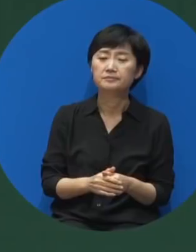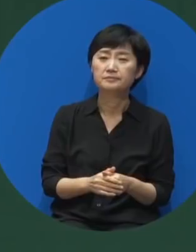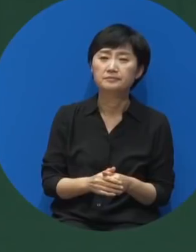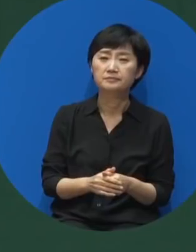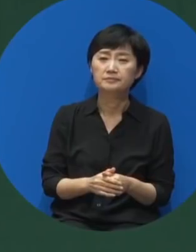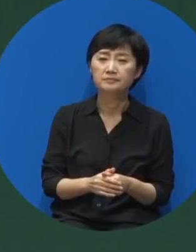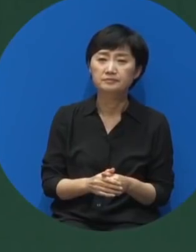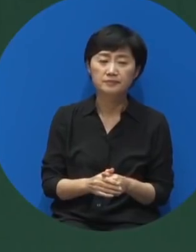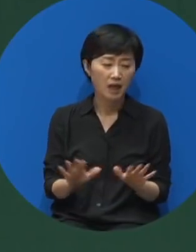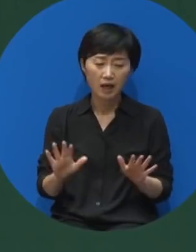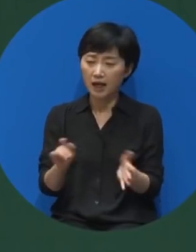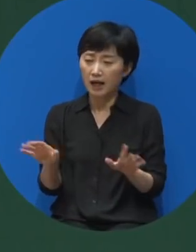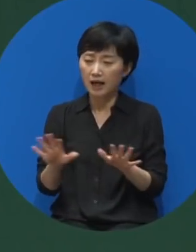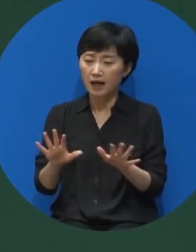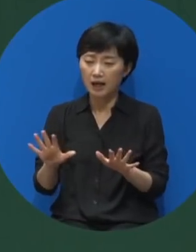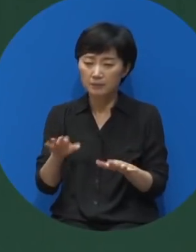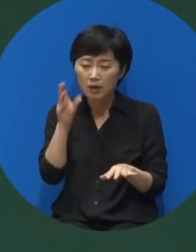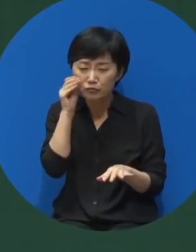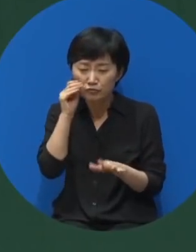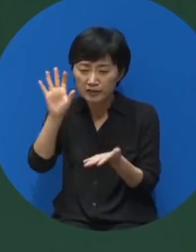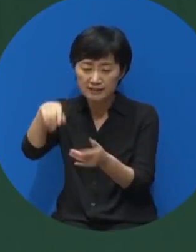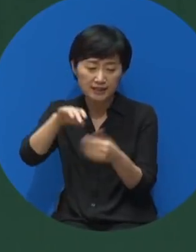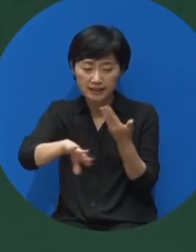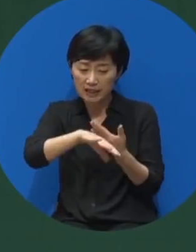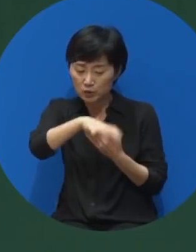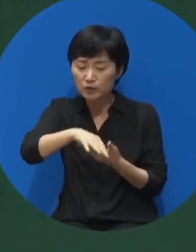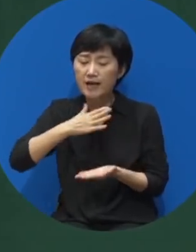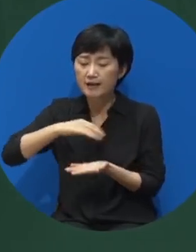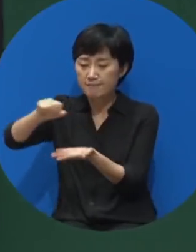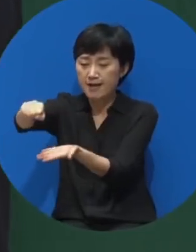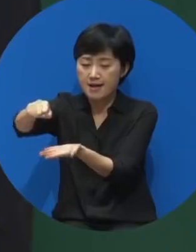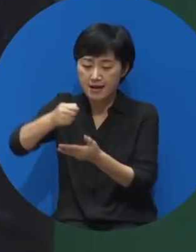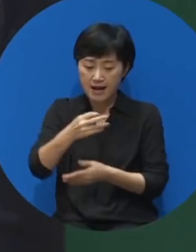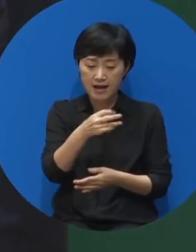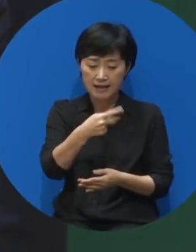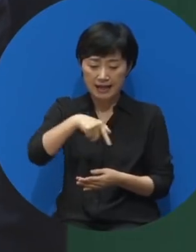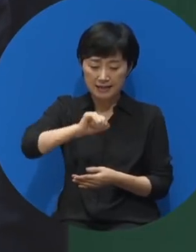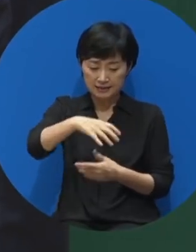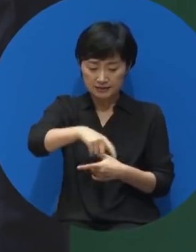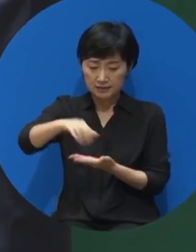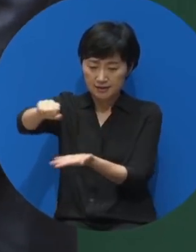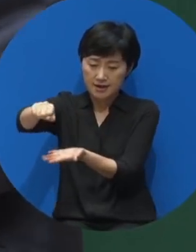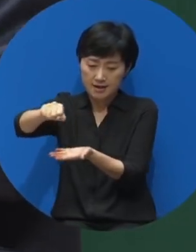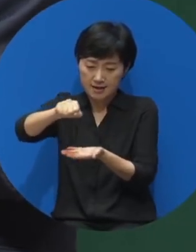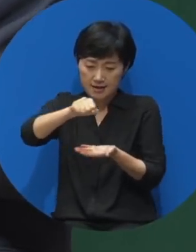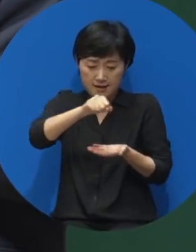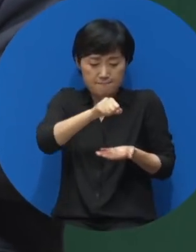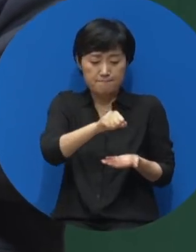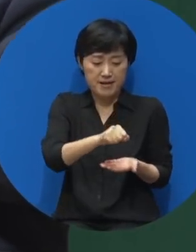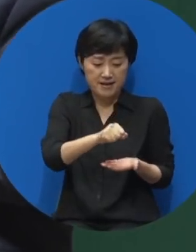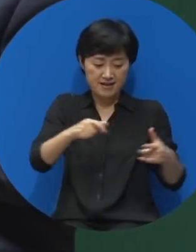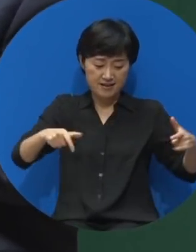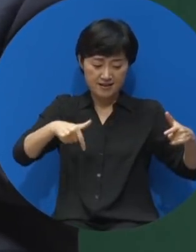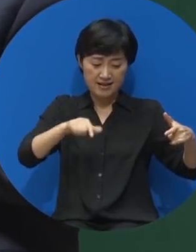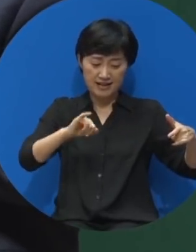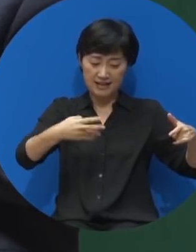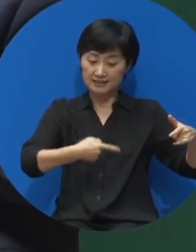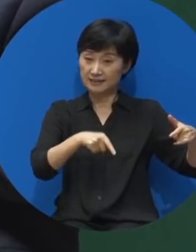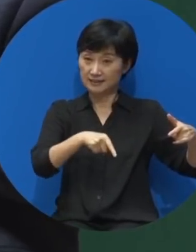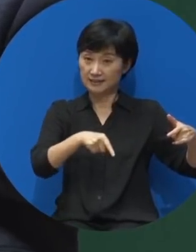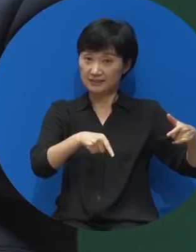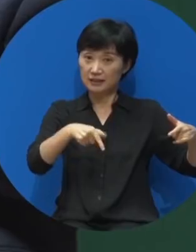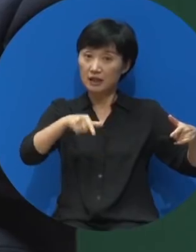所以亚索都地区开始降下灾殃。 그러니까 다시 옮깁니다. 所以他们又把 이제 가드 지역으로 옮깁니다. 到加德。 가드 지역은 어디입니까?